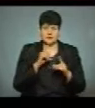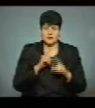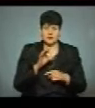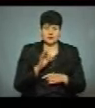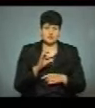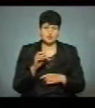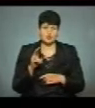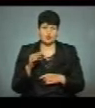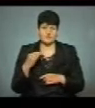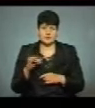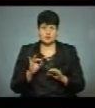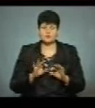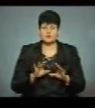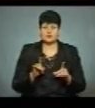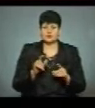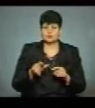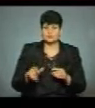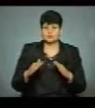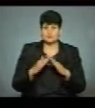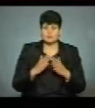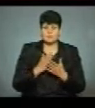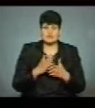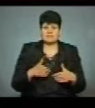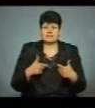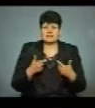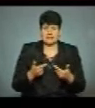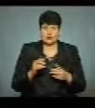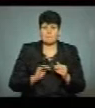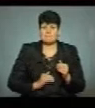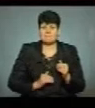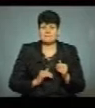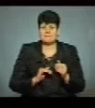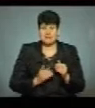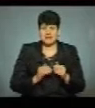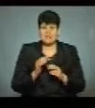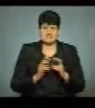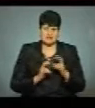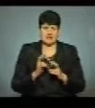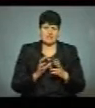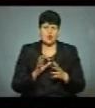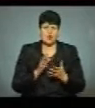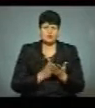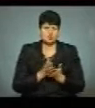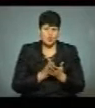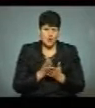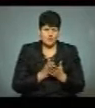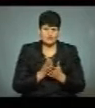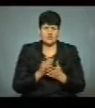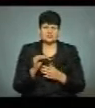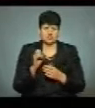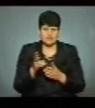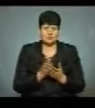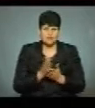Олег Соколовський розповів, що мешканці будинку мають звертатися до підприємства, яке обслуговує будівлю, і повідомляти, що